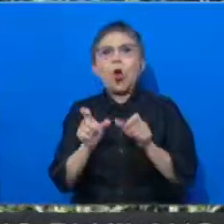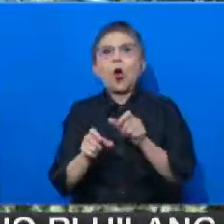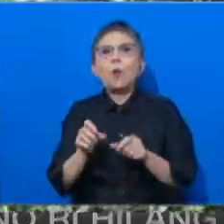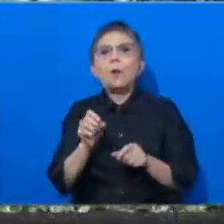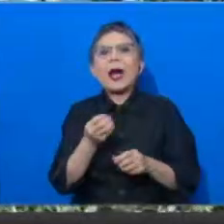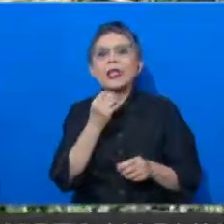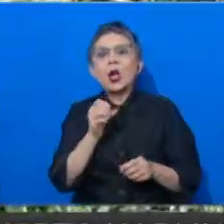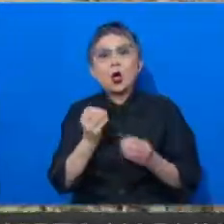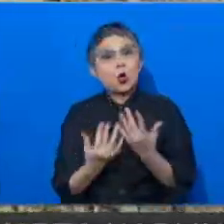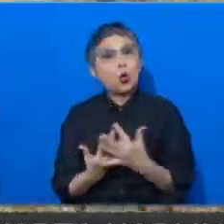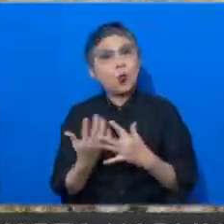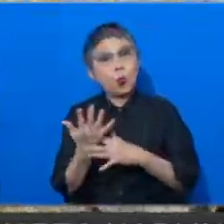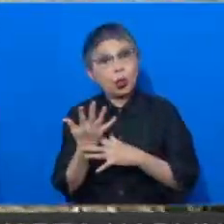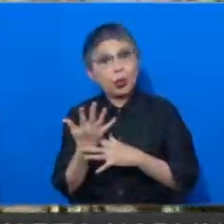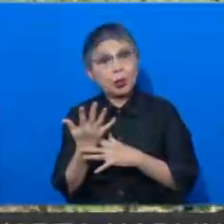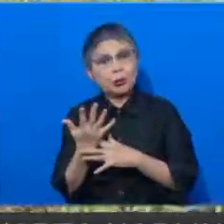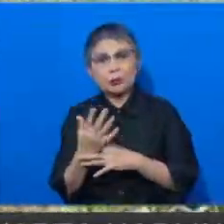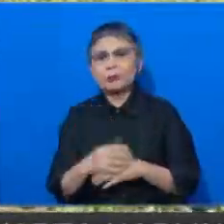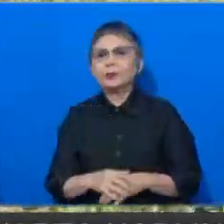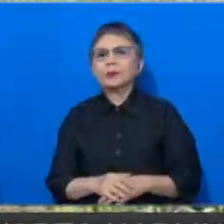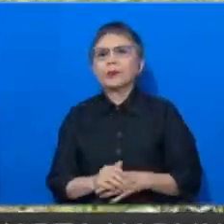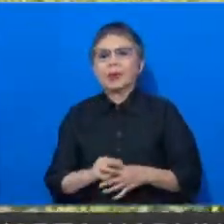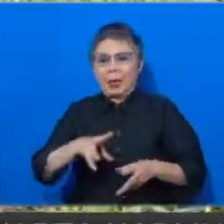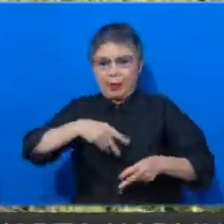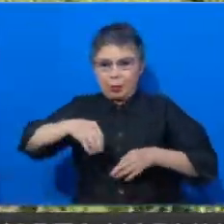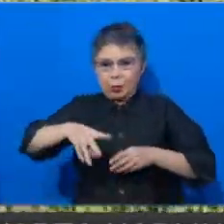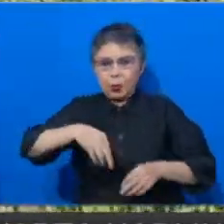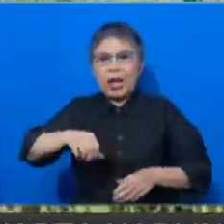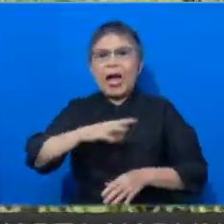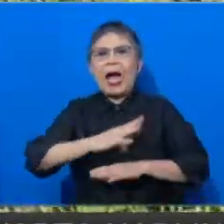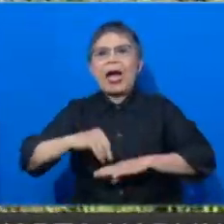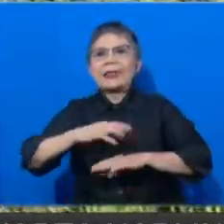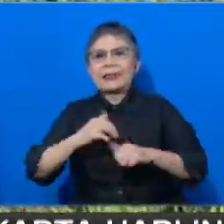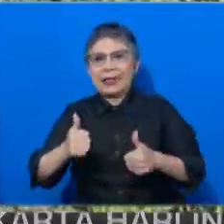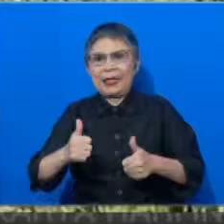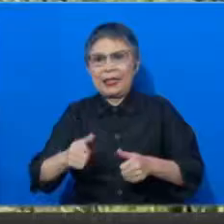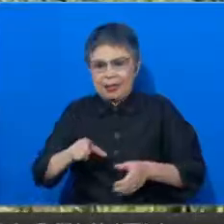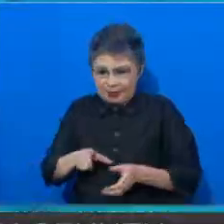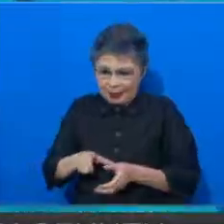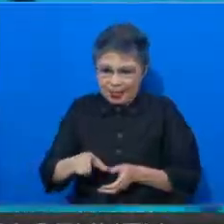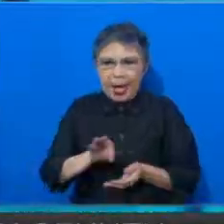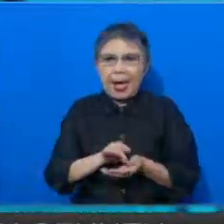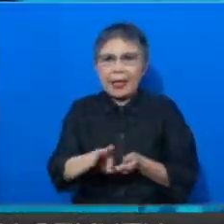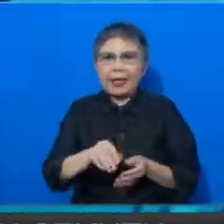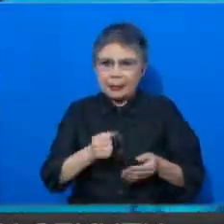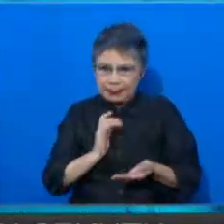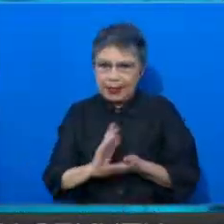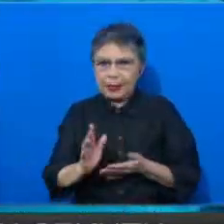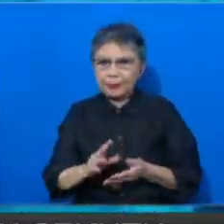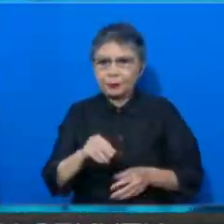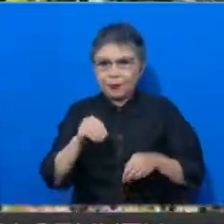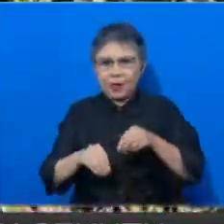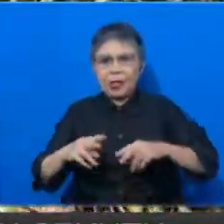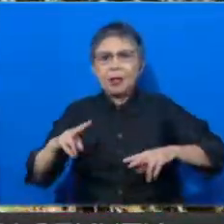serta diberi pupuk organik agar dapat tumbuh subur. Dan yang terakhir, diberi saluran irigasi air. Meskipun ditanam pada